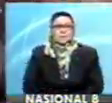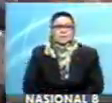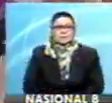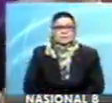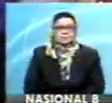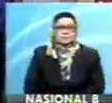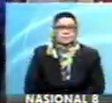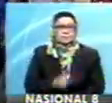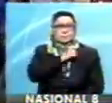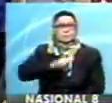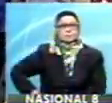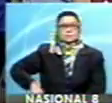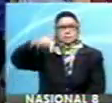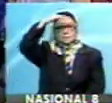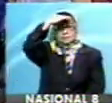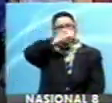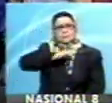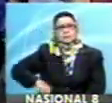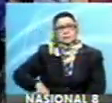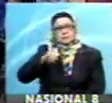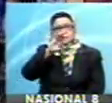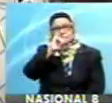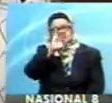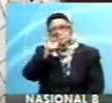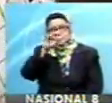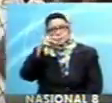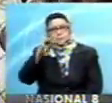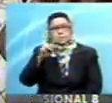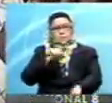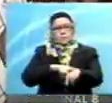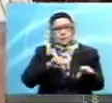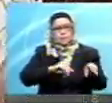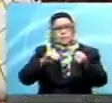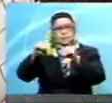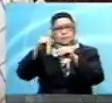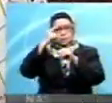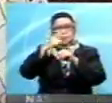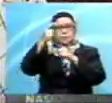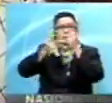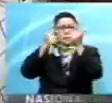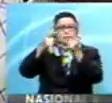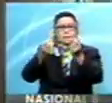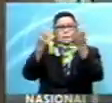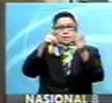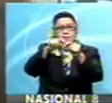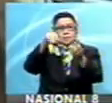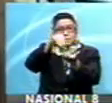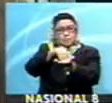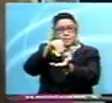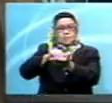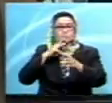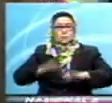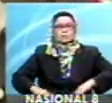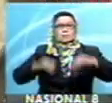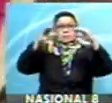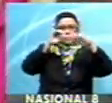banjir Sultan Johor Sultan Ibrahim Sultan Iskandar ketika berangkat melawat beberapa pusat pemindahan berpesan agar tidak bermain air